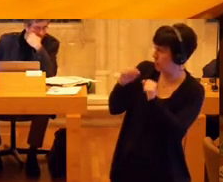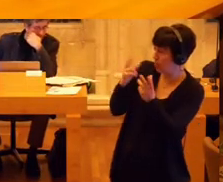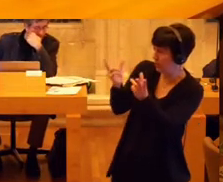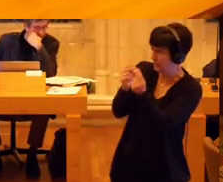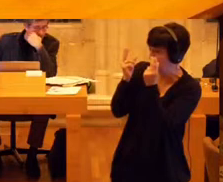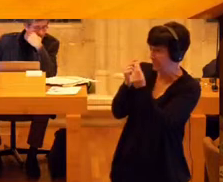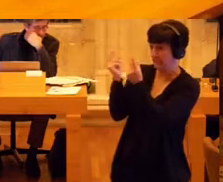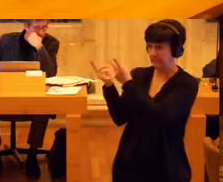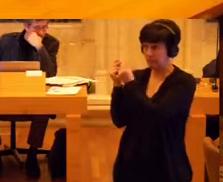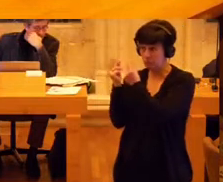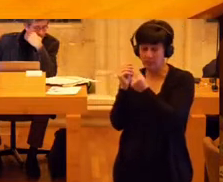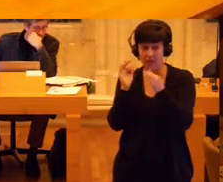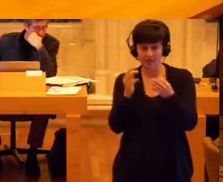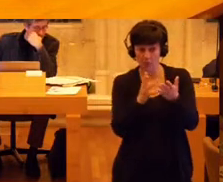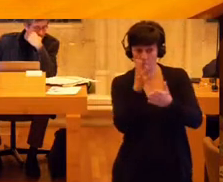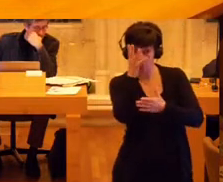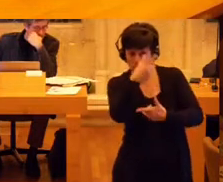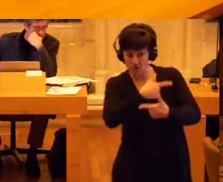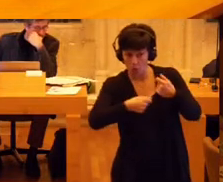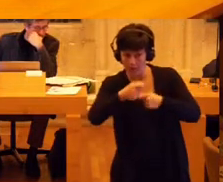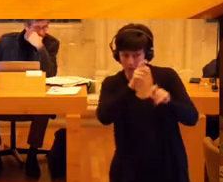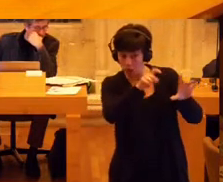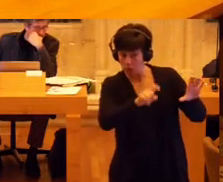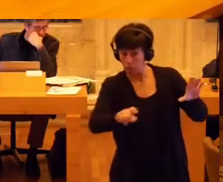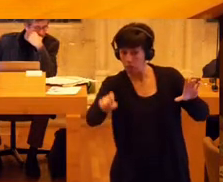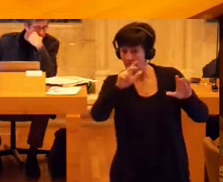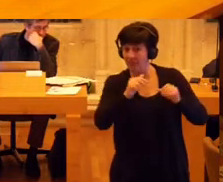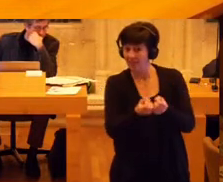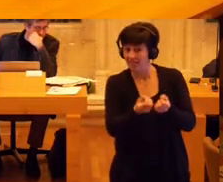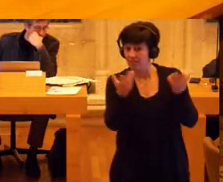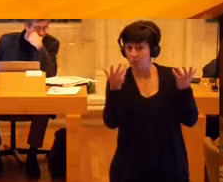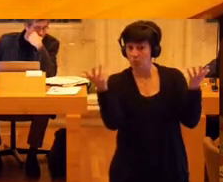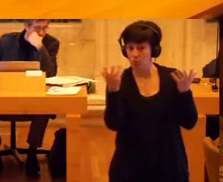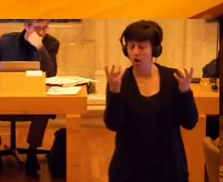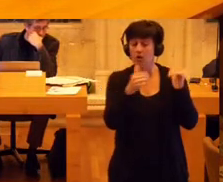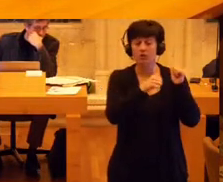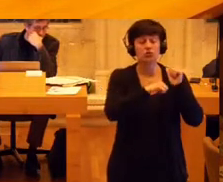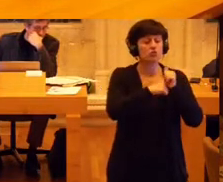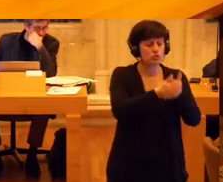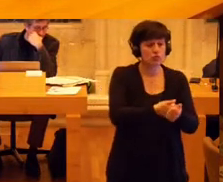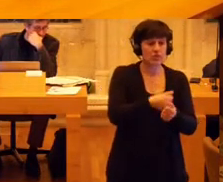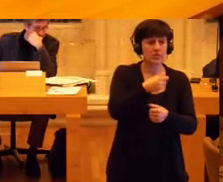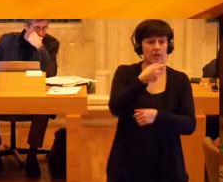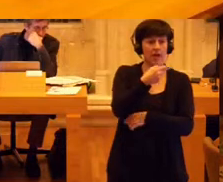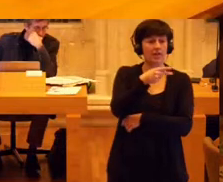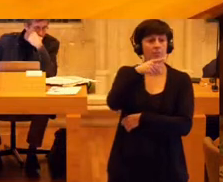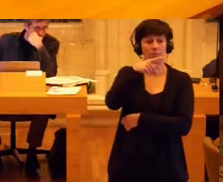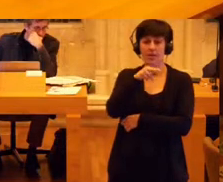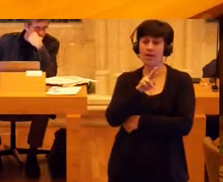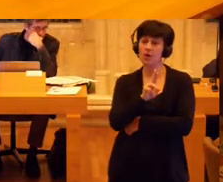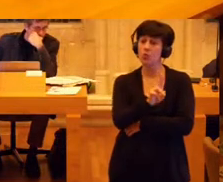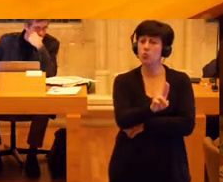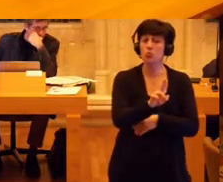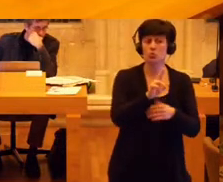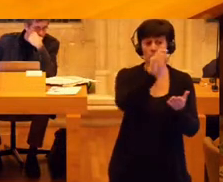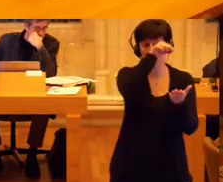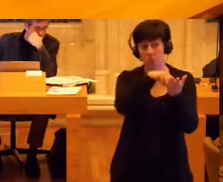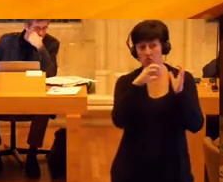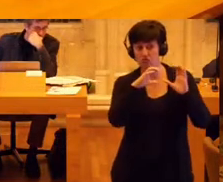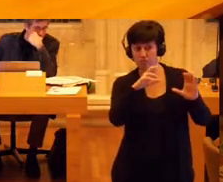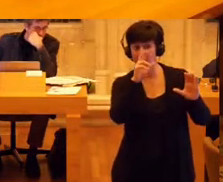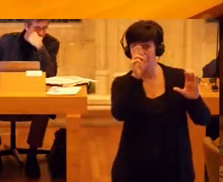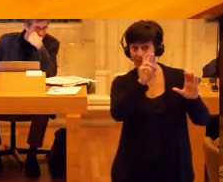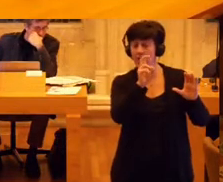commerciaux qui peuvent se développer dans le cadre du NPNRU sur le quartier du Chemin Vert et en particulier sur le